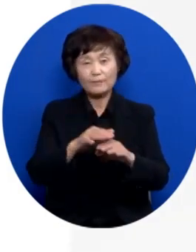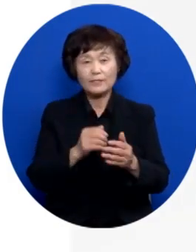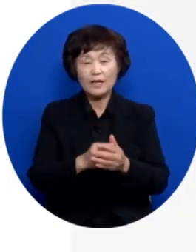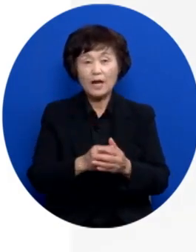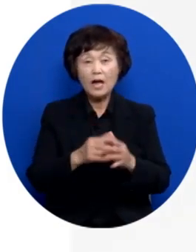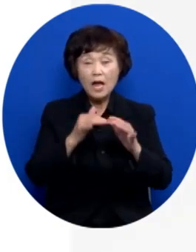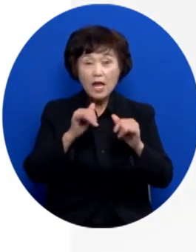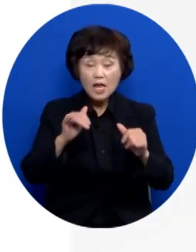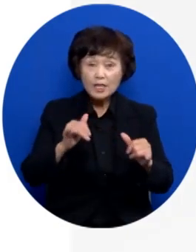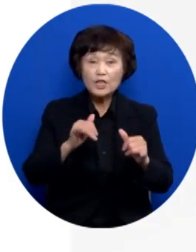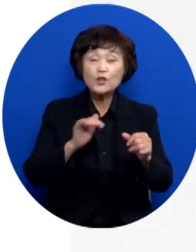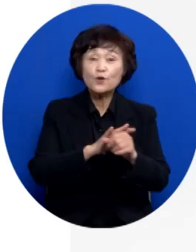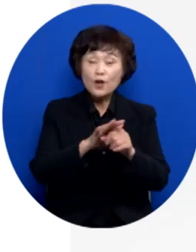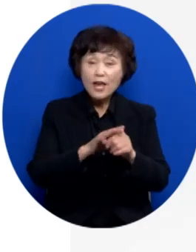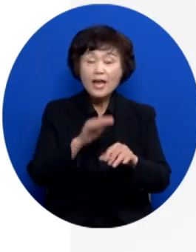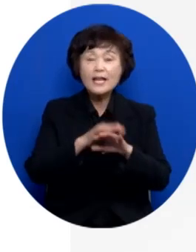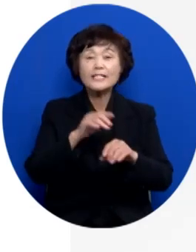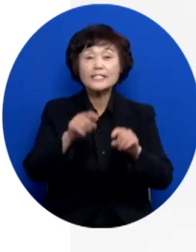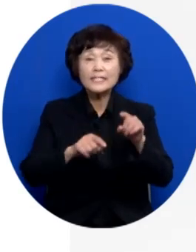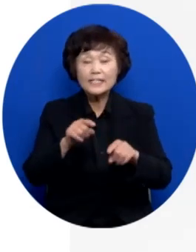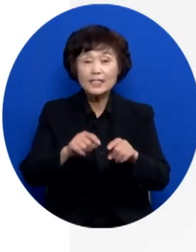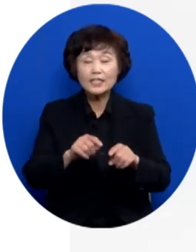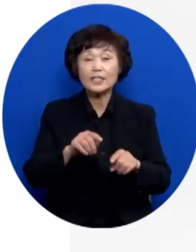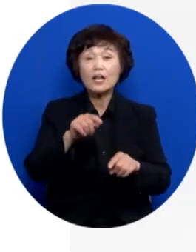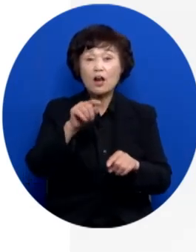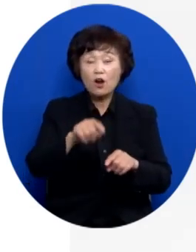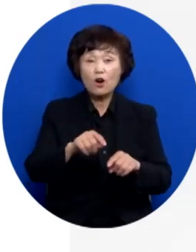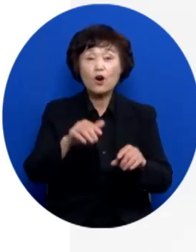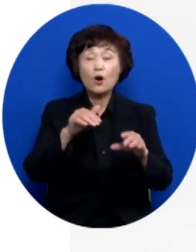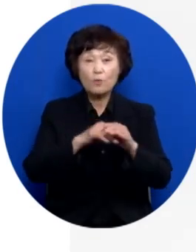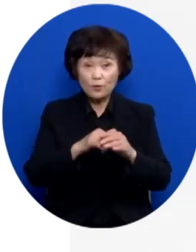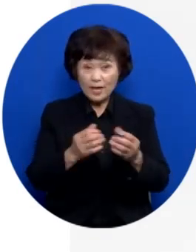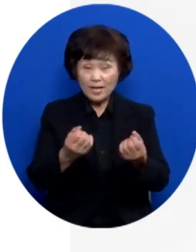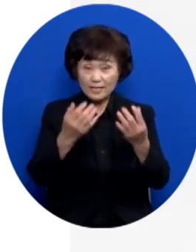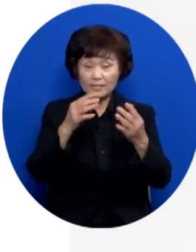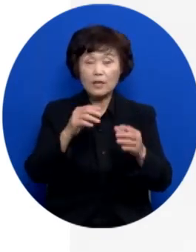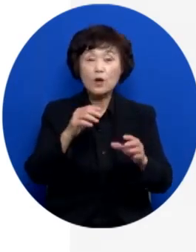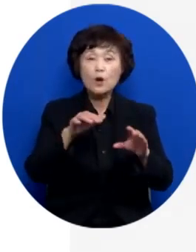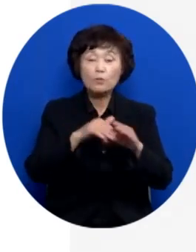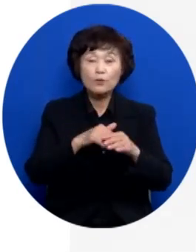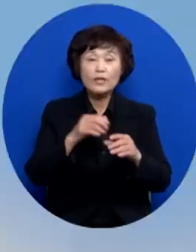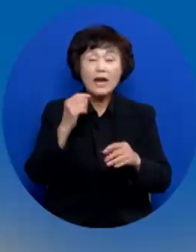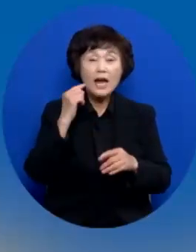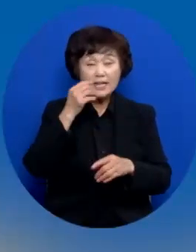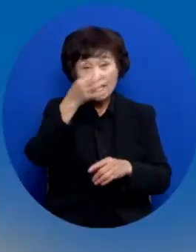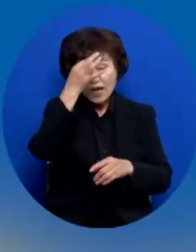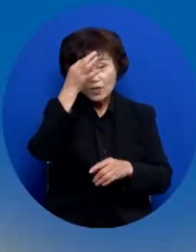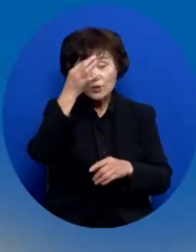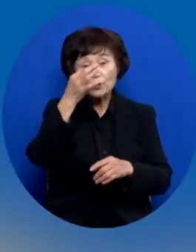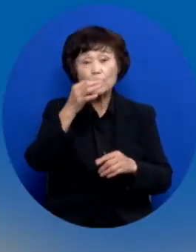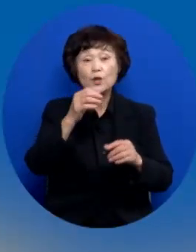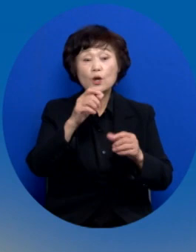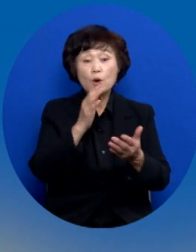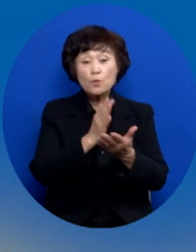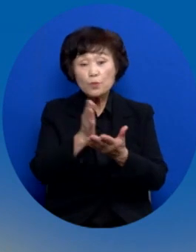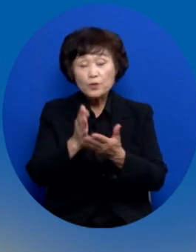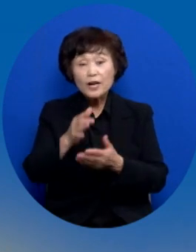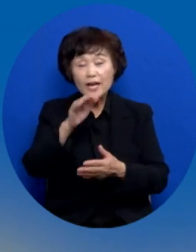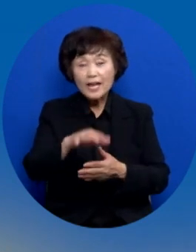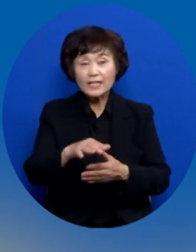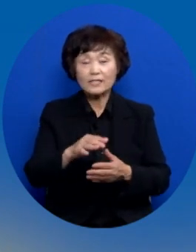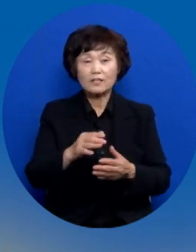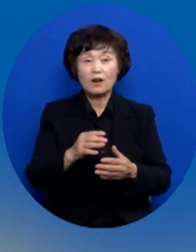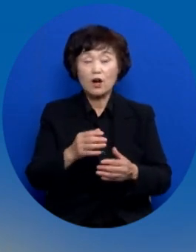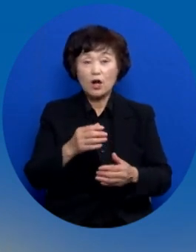인류 실천 분중 문화재단 이사장인 최종천 목사는 문화 예술분야에서 총망받는 수은 인재들을 찾아내 임무를